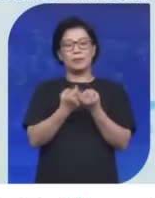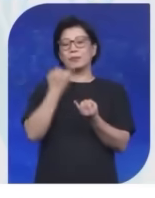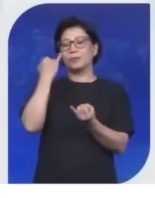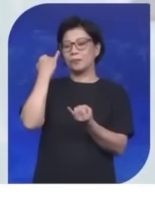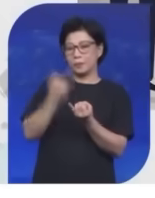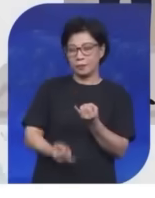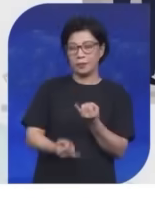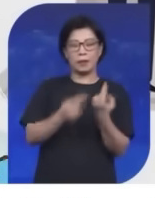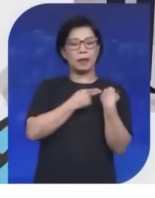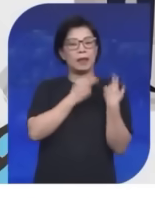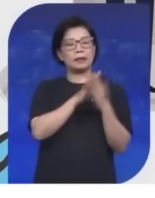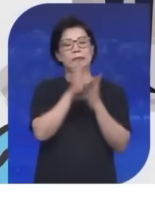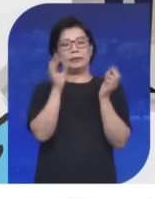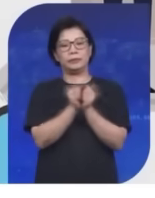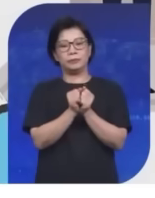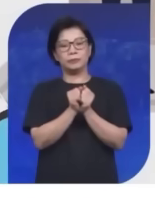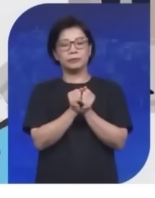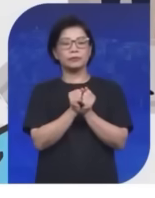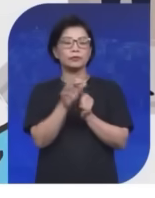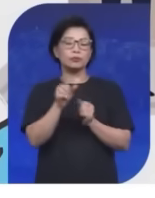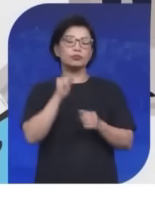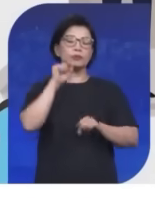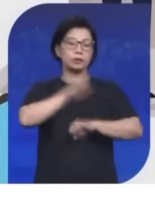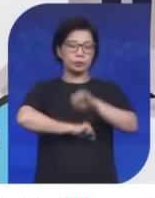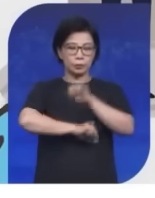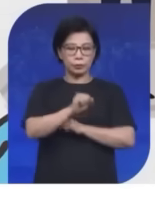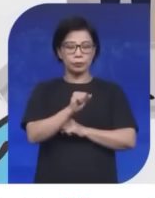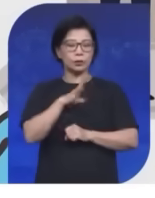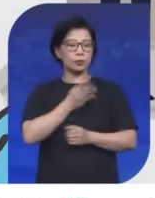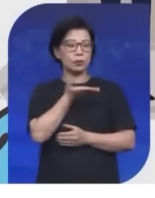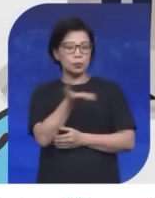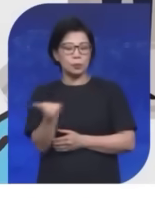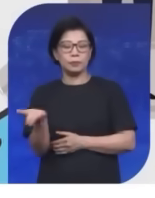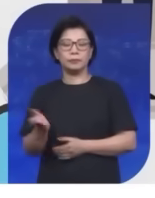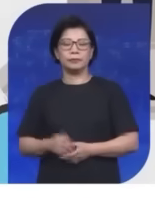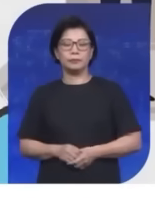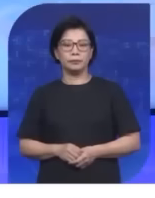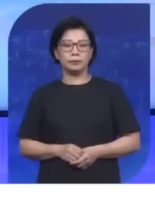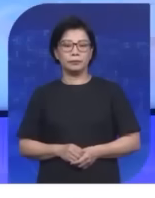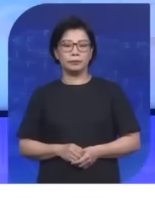là quy định trách nhiệm xã hội của mỗi người sử dụng lao động đối với người lao động nuôi con nhỏ.